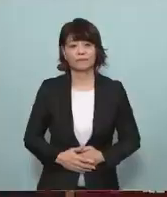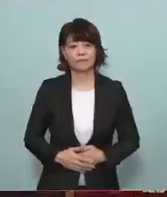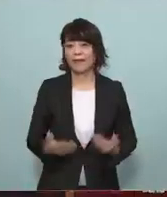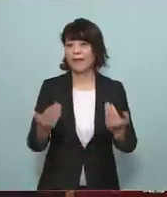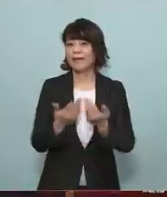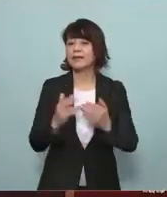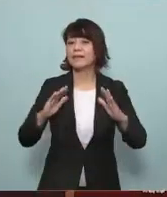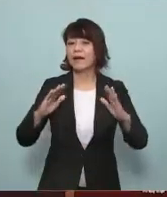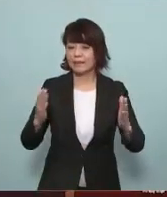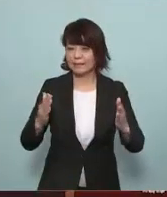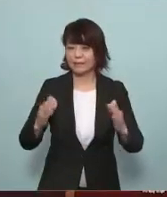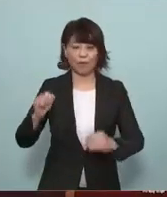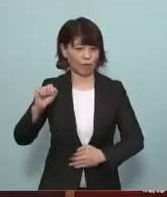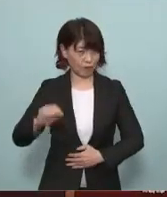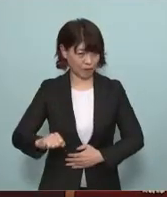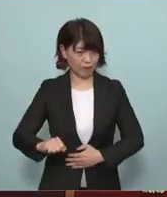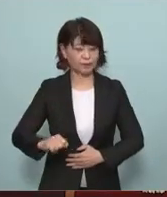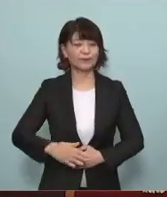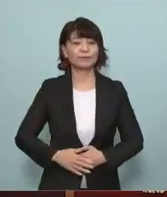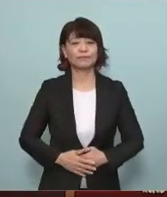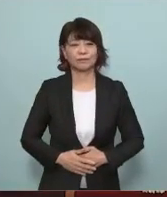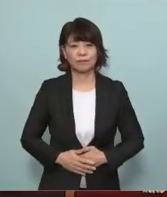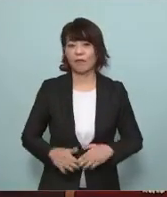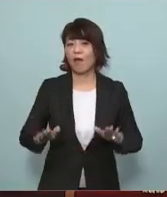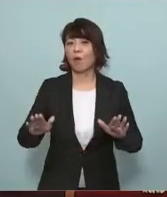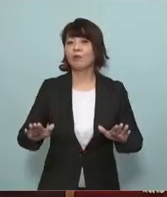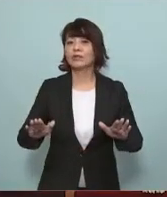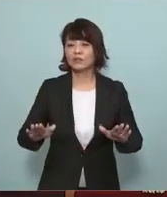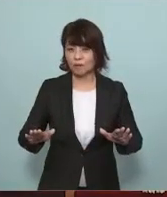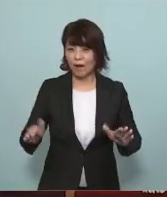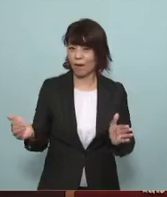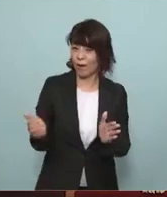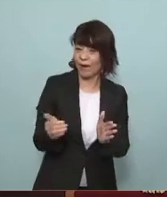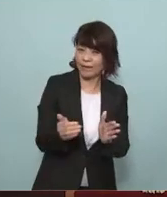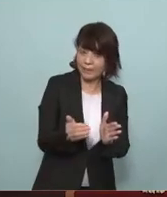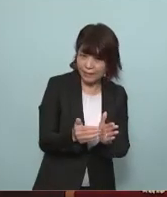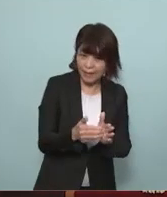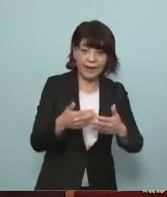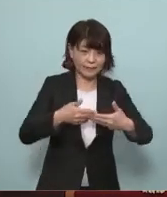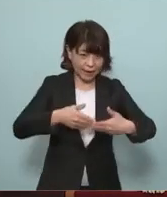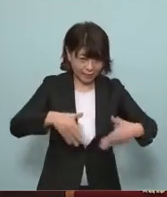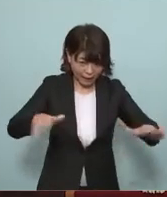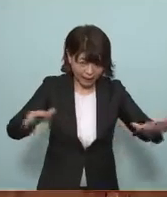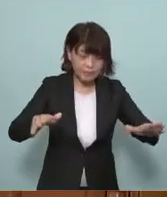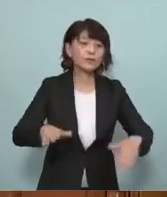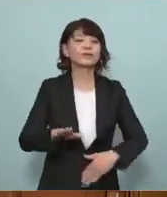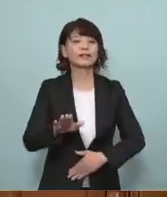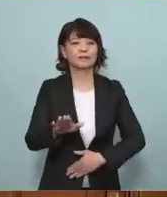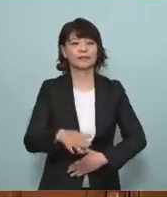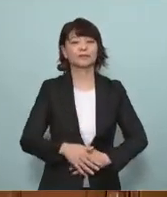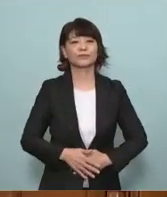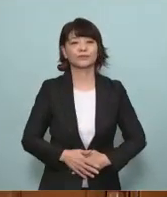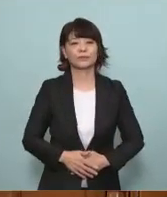異議ないと認めます。本日はこれにて散会いたします。